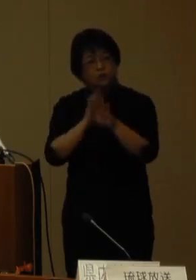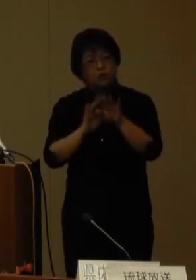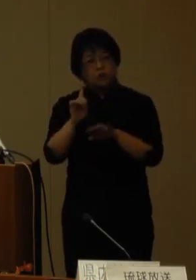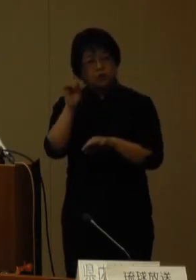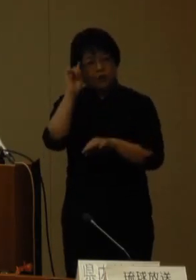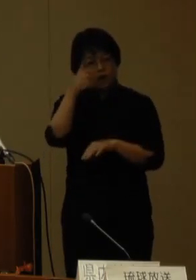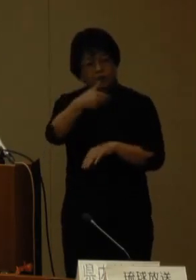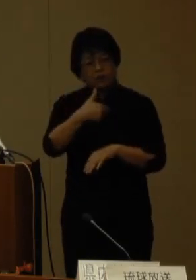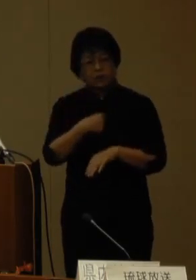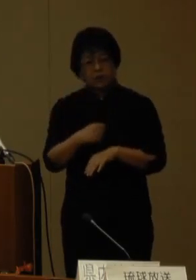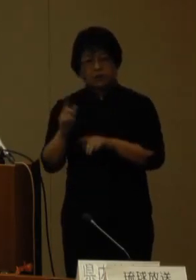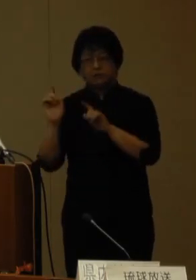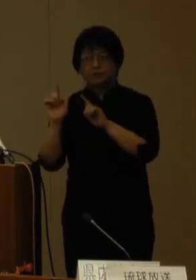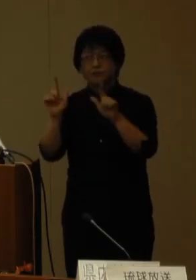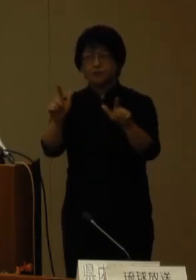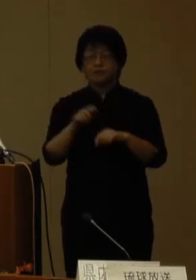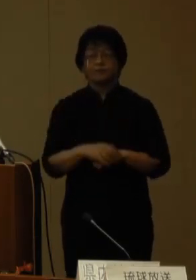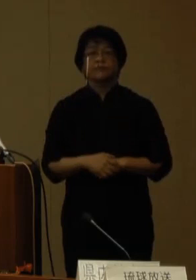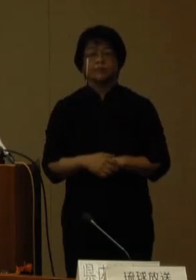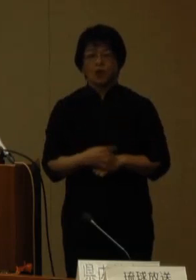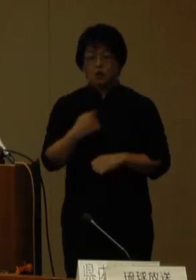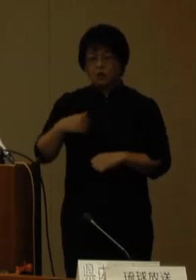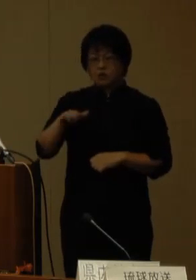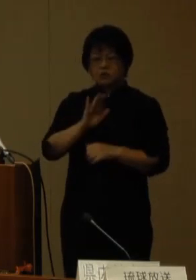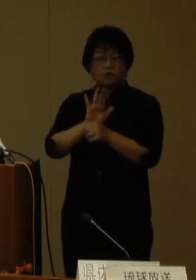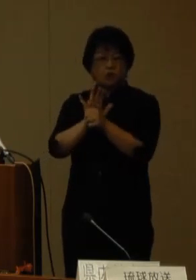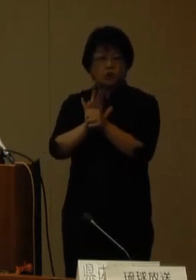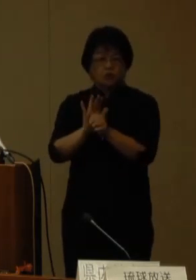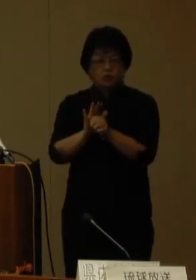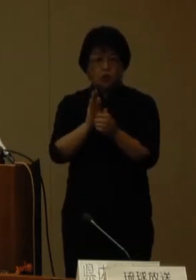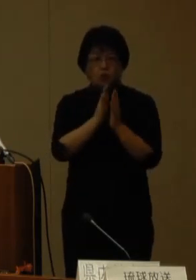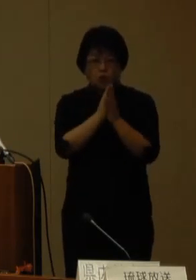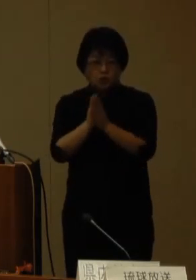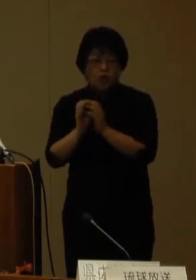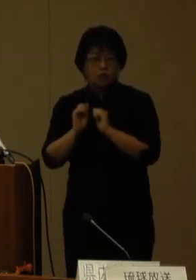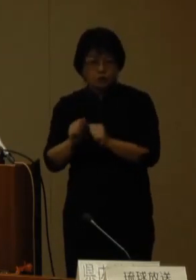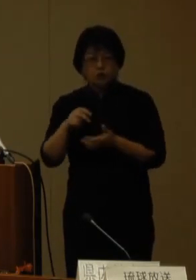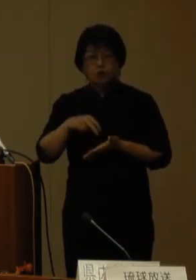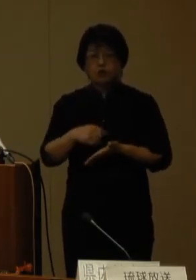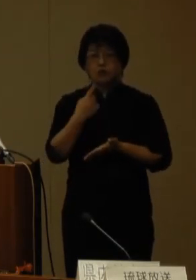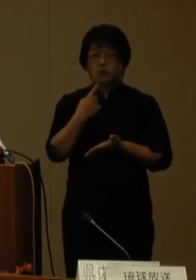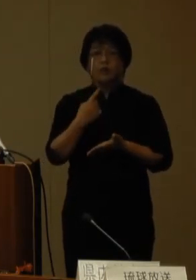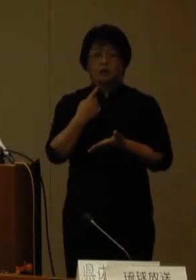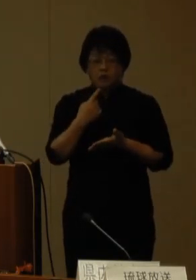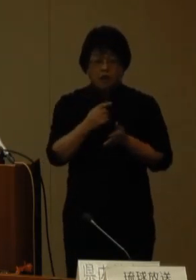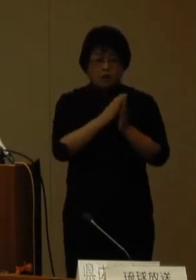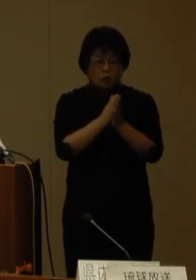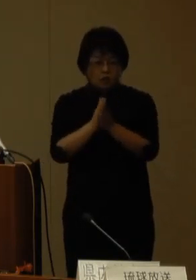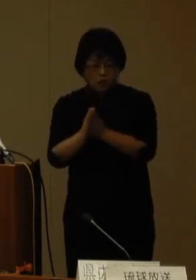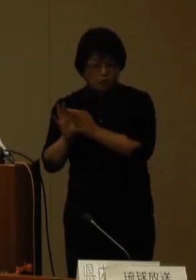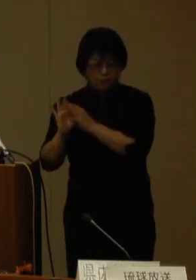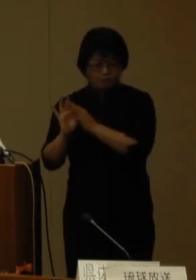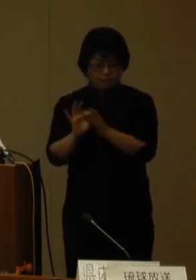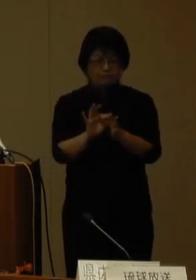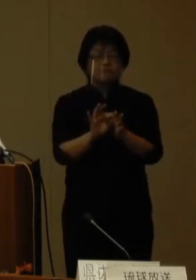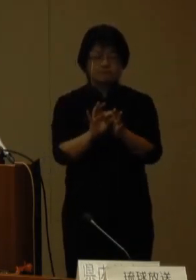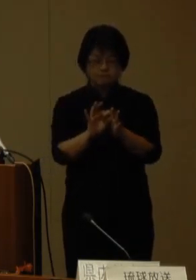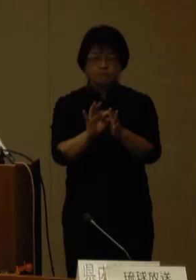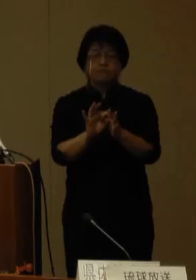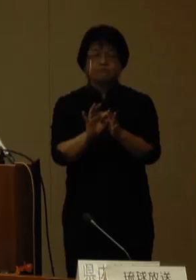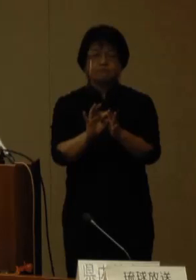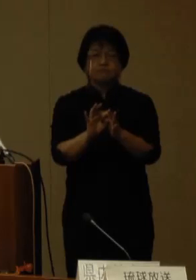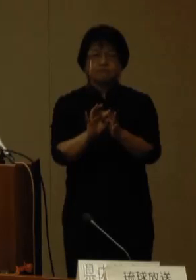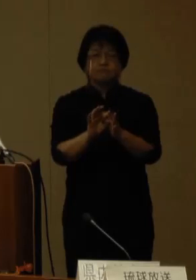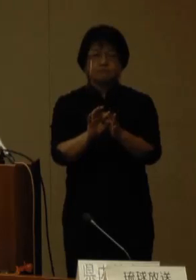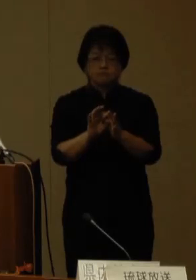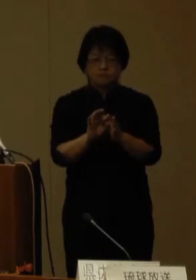ますか。 まあ、我々はその協力を要請するという立場ですので、その要請を続けてきて、手続